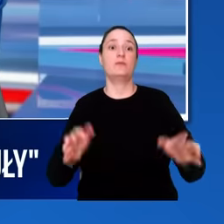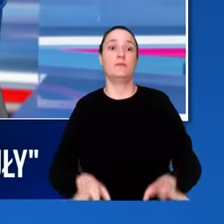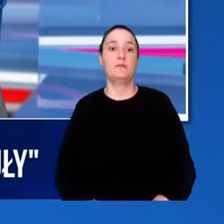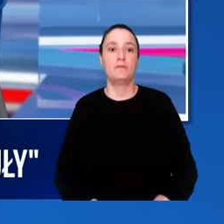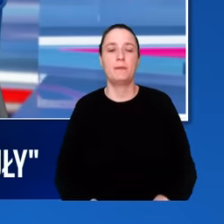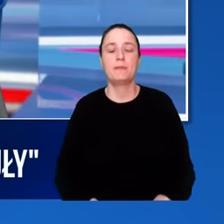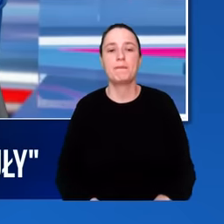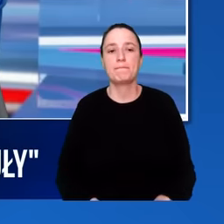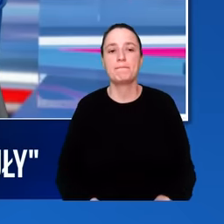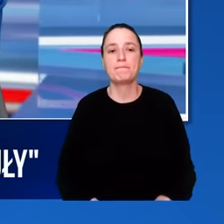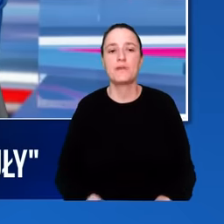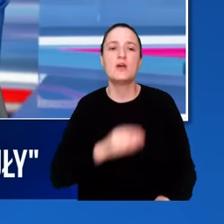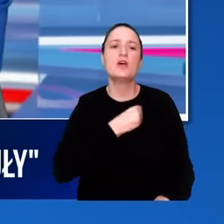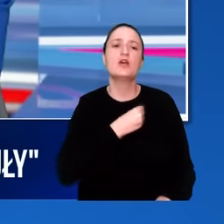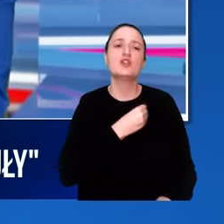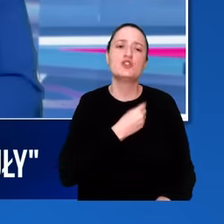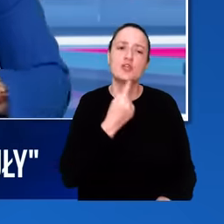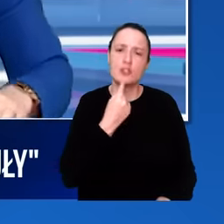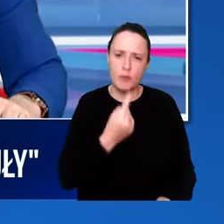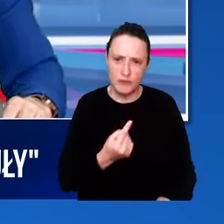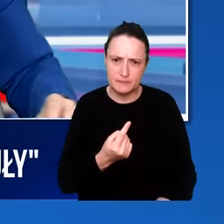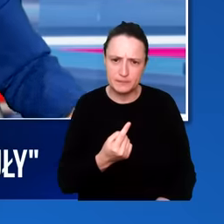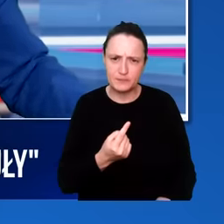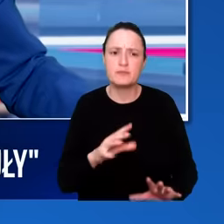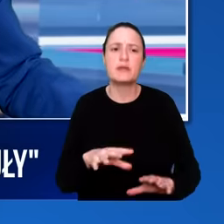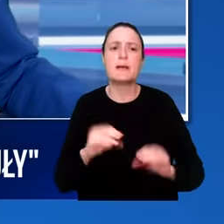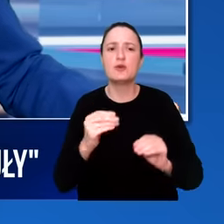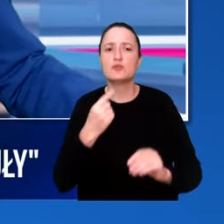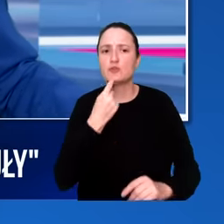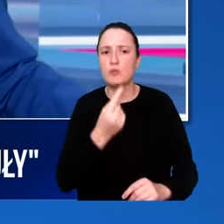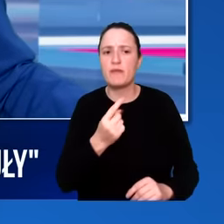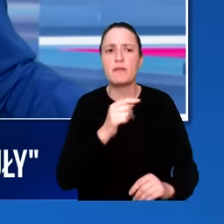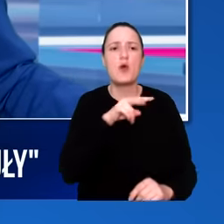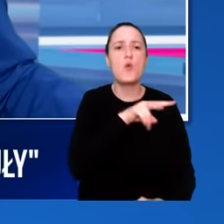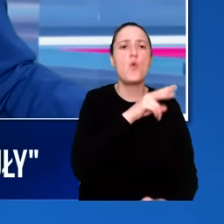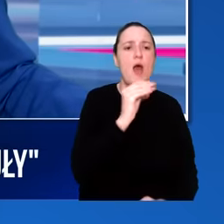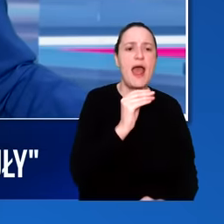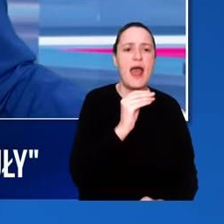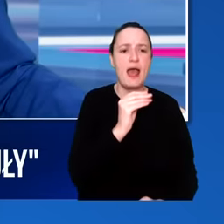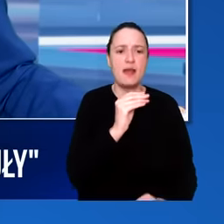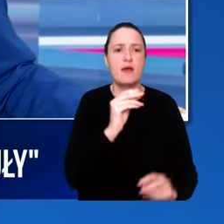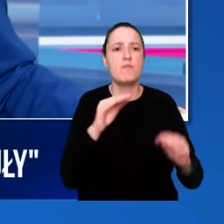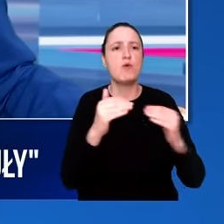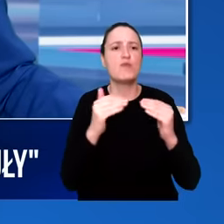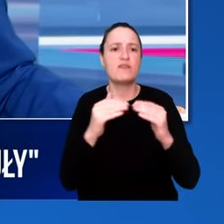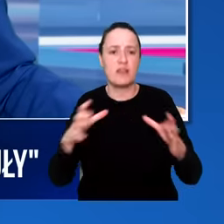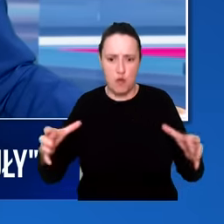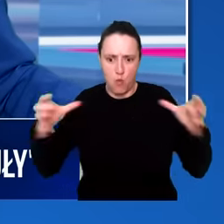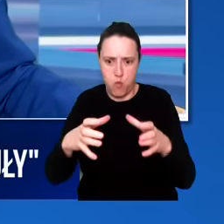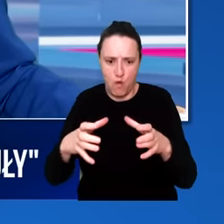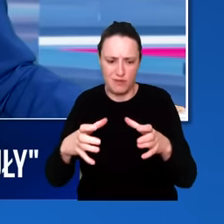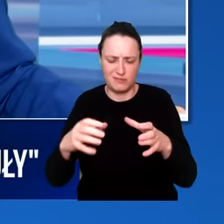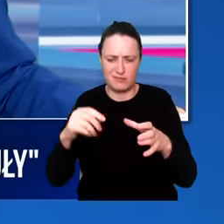szczerze, że zacznę może od tego, że porównywanie Unii Europejskiej do kupy nie powoduje jakiegoś większego przekonania o